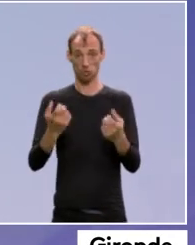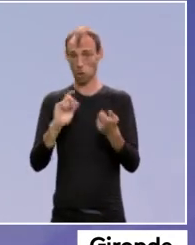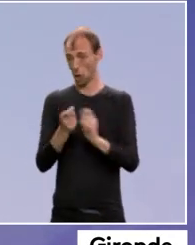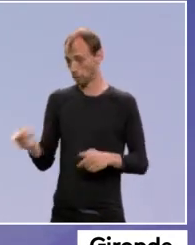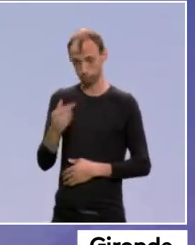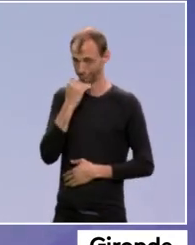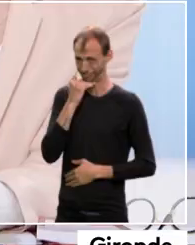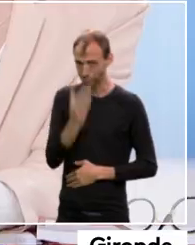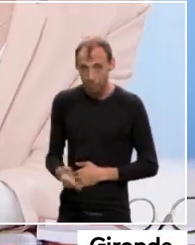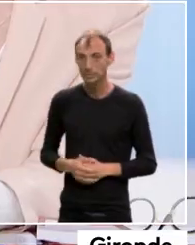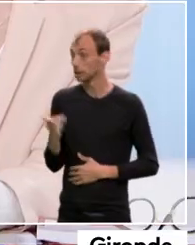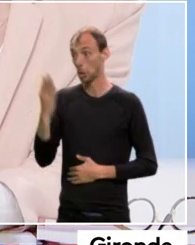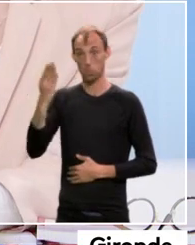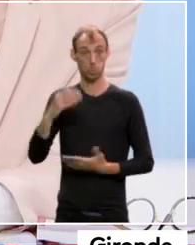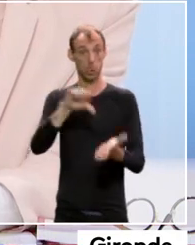besoin